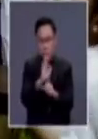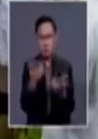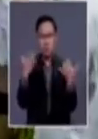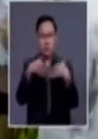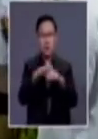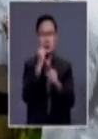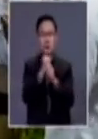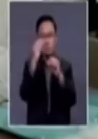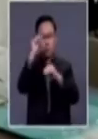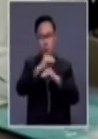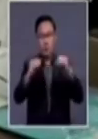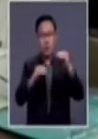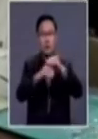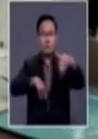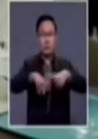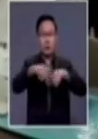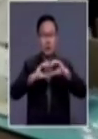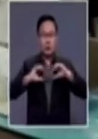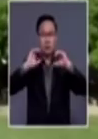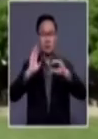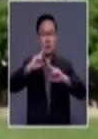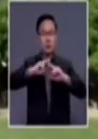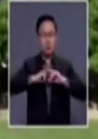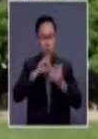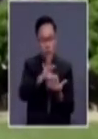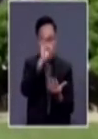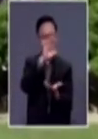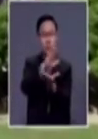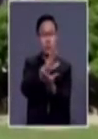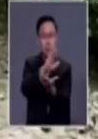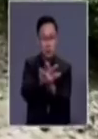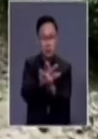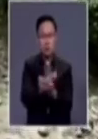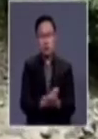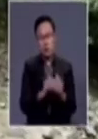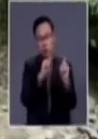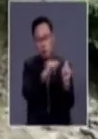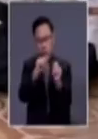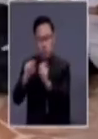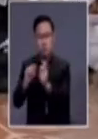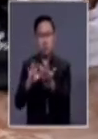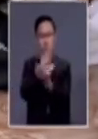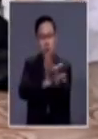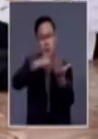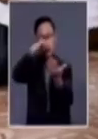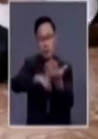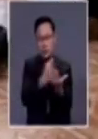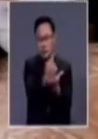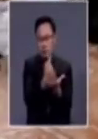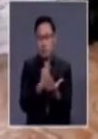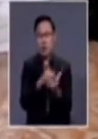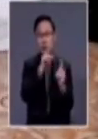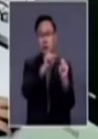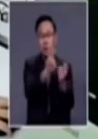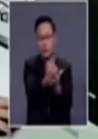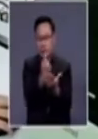ชารัฐด้านการศึกษาพื้นฐานและการพัฒนาผู้นำคัดเลือกโรงเรียนประชารัฐจากทุกตำบลในประเทศตำบลละ1โรงเรียน